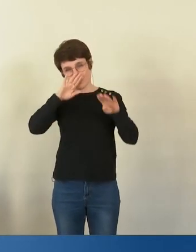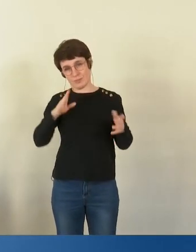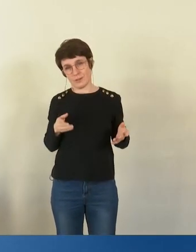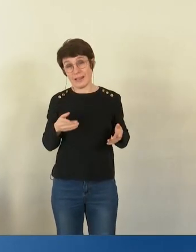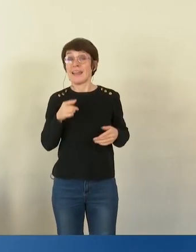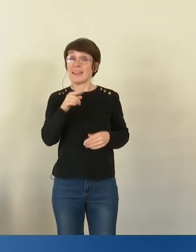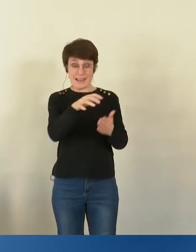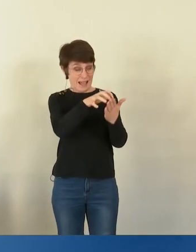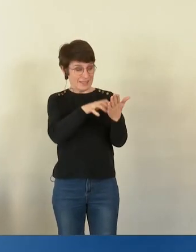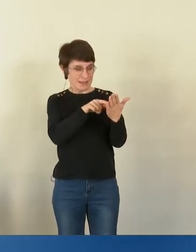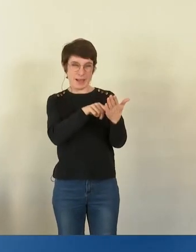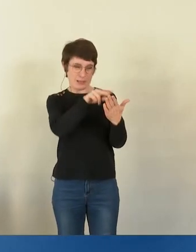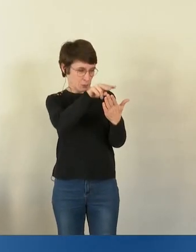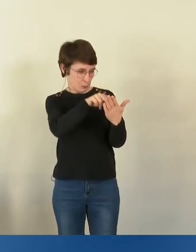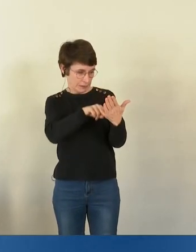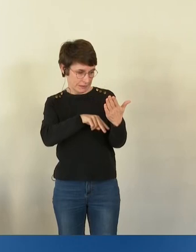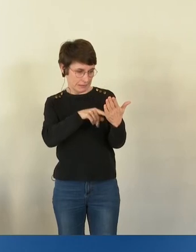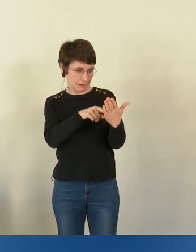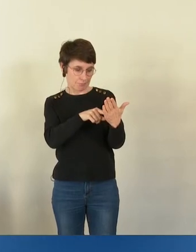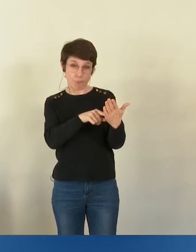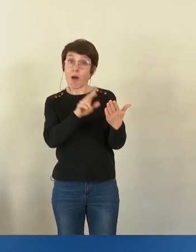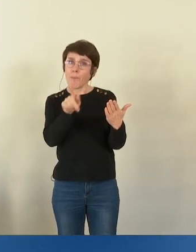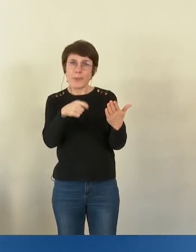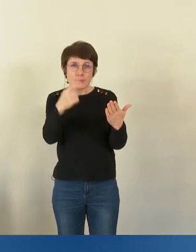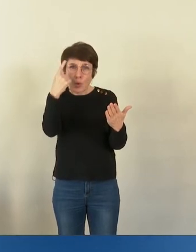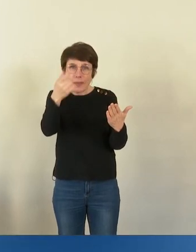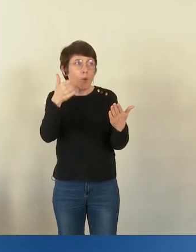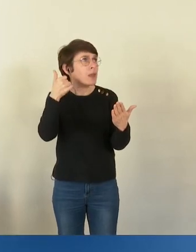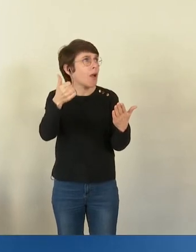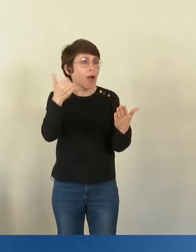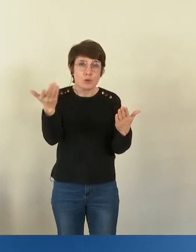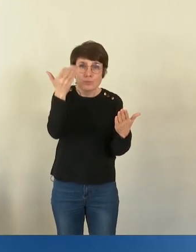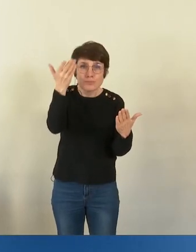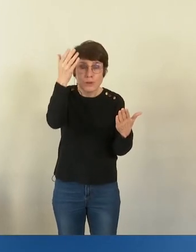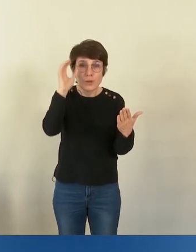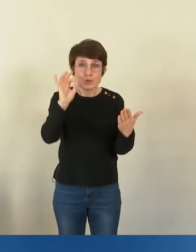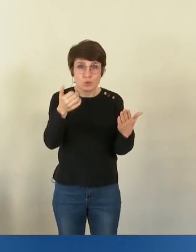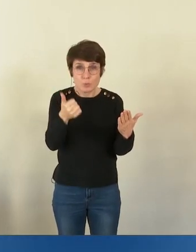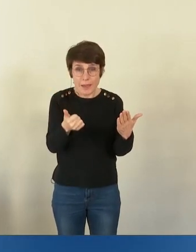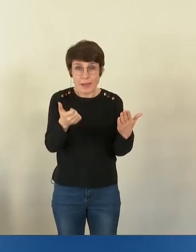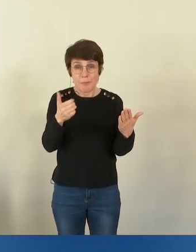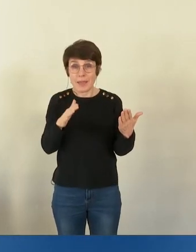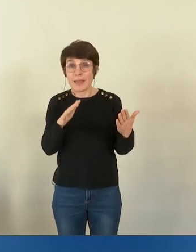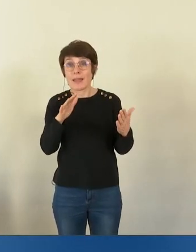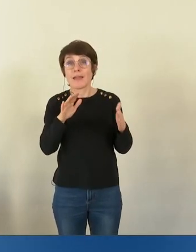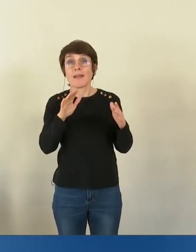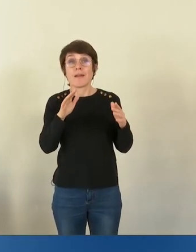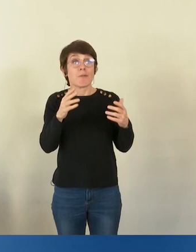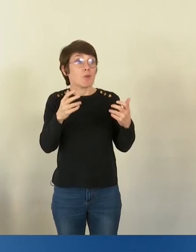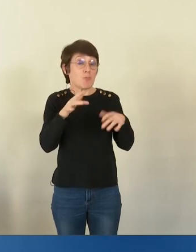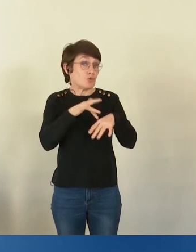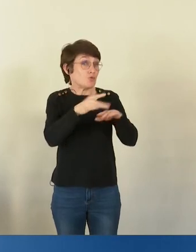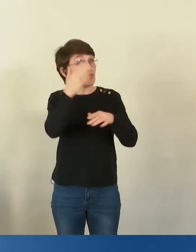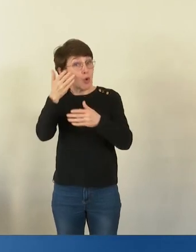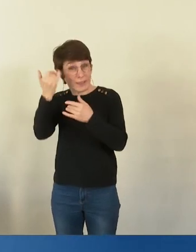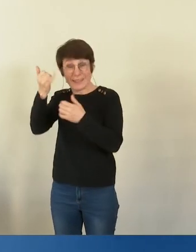au KNE initiative excellente dans son principe mais qui n'a pas été suivi par les grenobloises et les Grenoblois